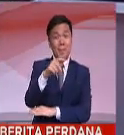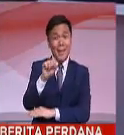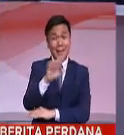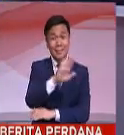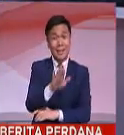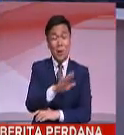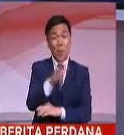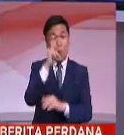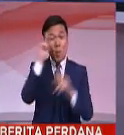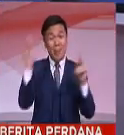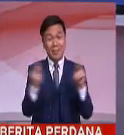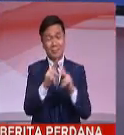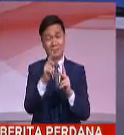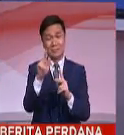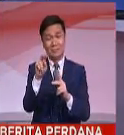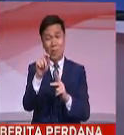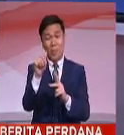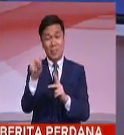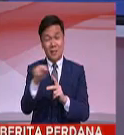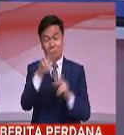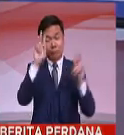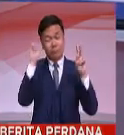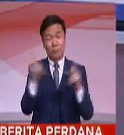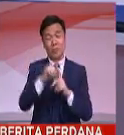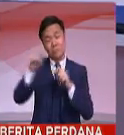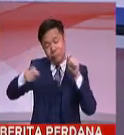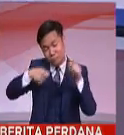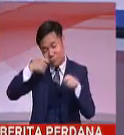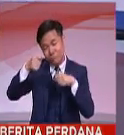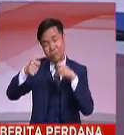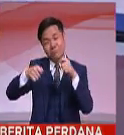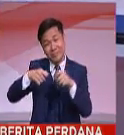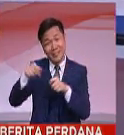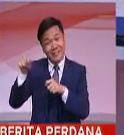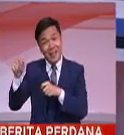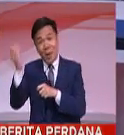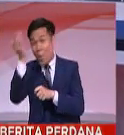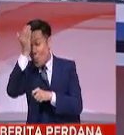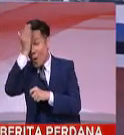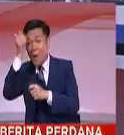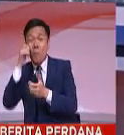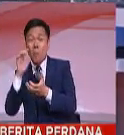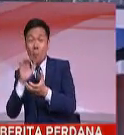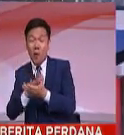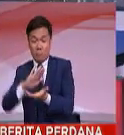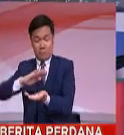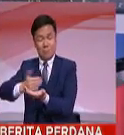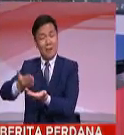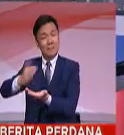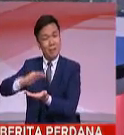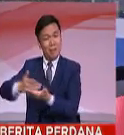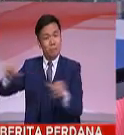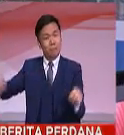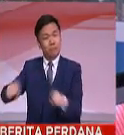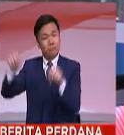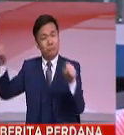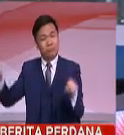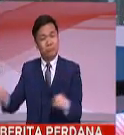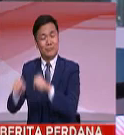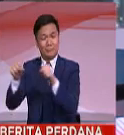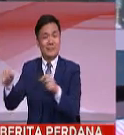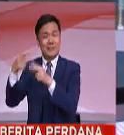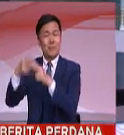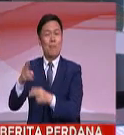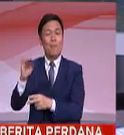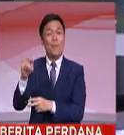sekitar Kuantan, Pahang, berpeluang menikmati hidangan air tangan yang di-Pertuan Agong Sultan Abdullah Riayatuddin Mustafa Billah